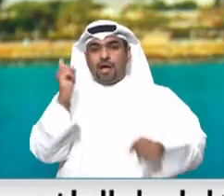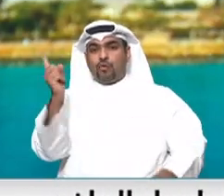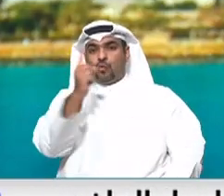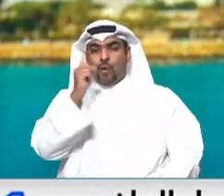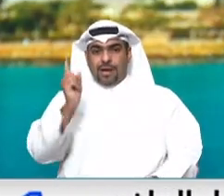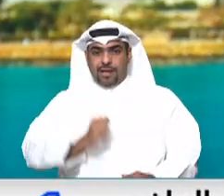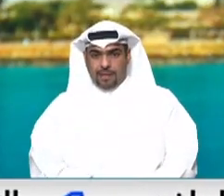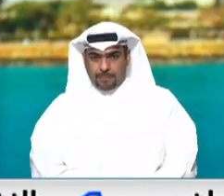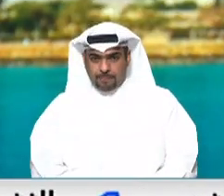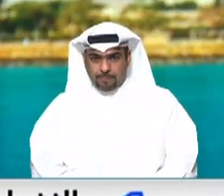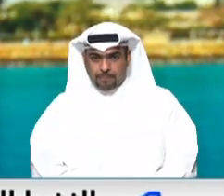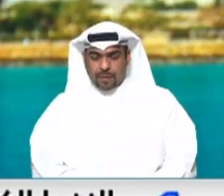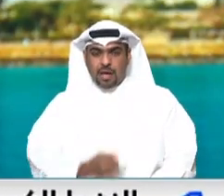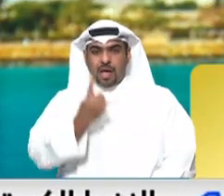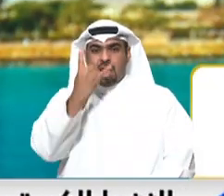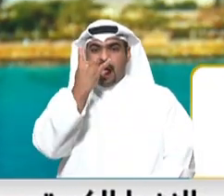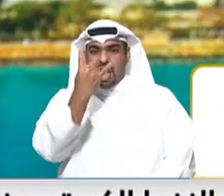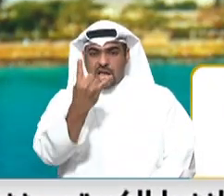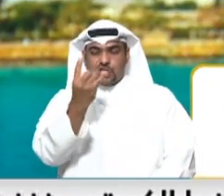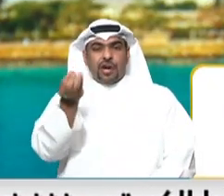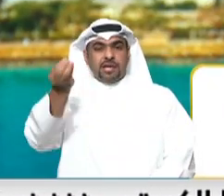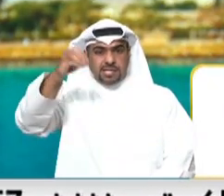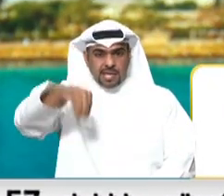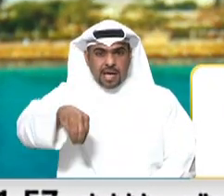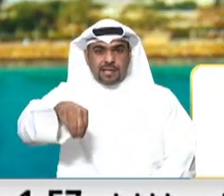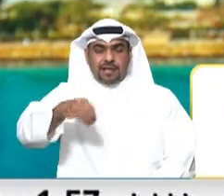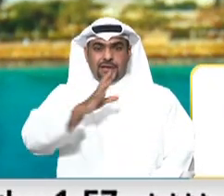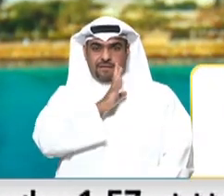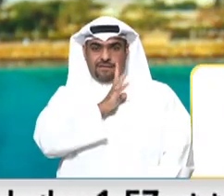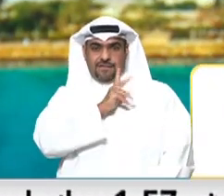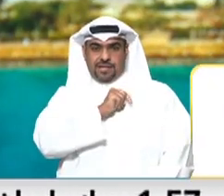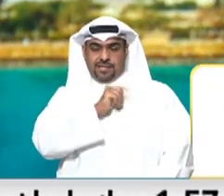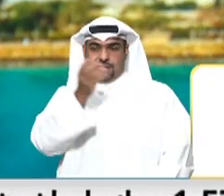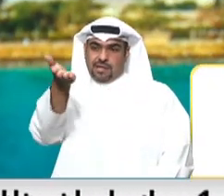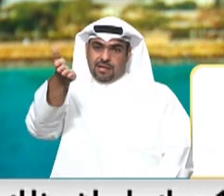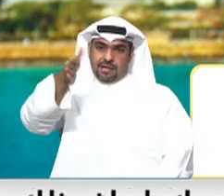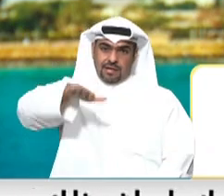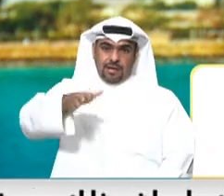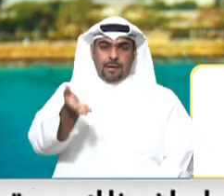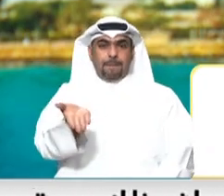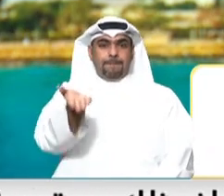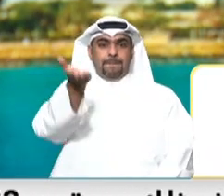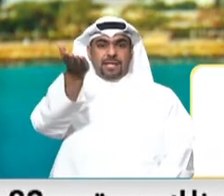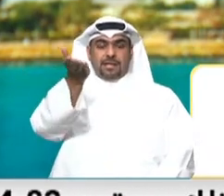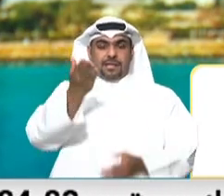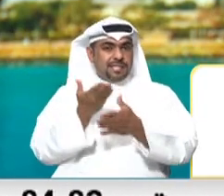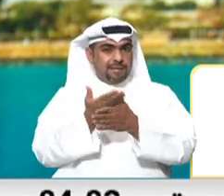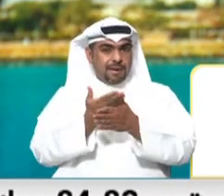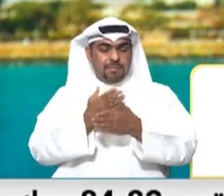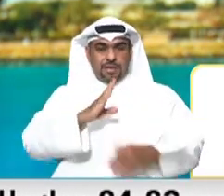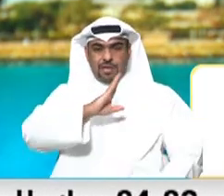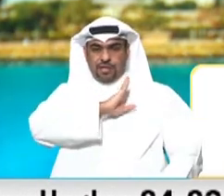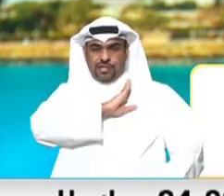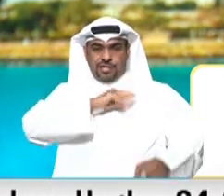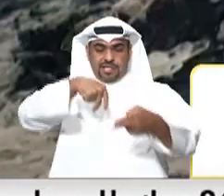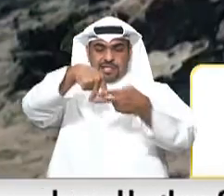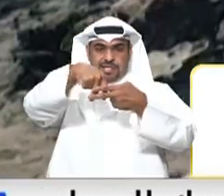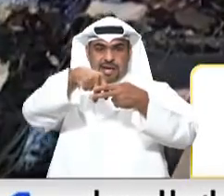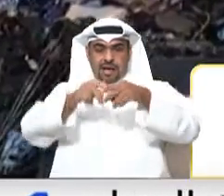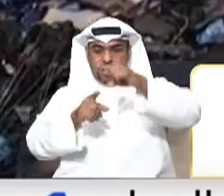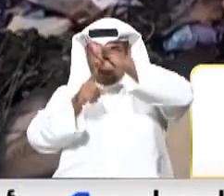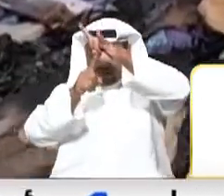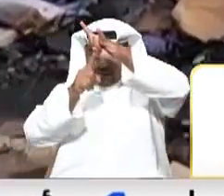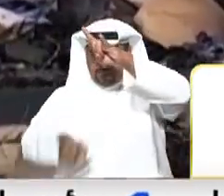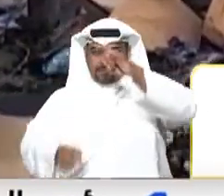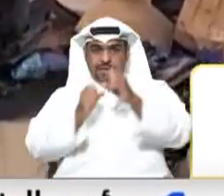استشهد عشرات الفلسطينيين وأصيب آخرون في قصف نفذه طيران الاحتلال الإسرائيلي في قطاع غزة. وقالت مصادر في